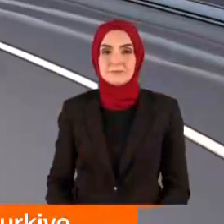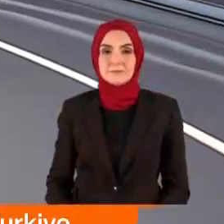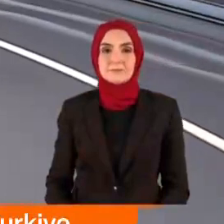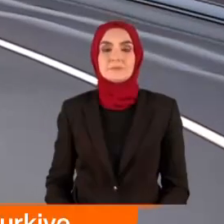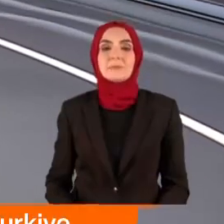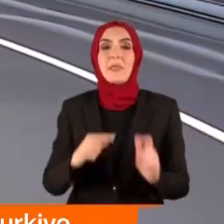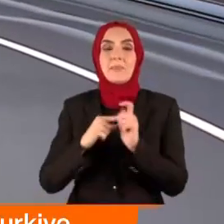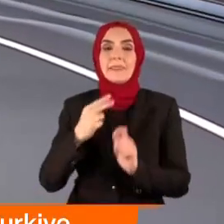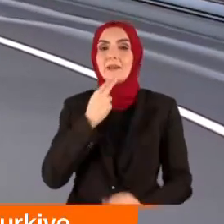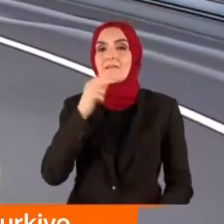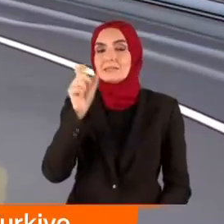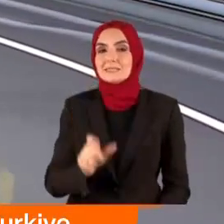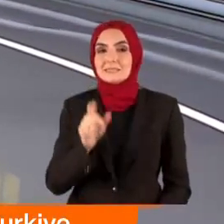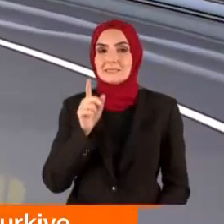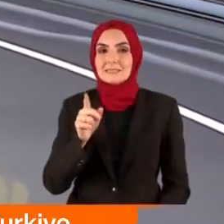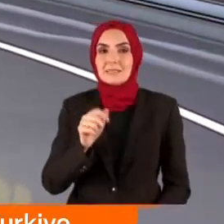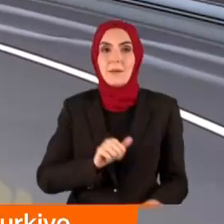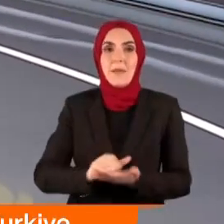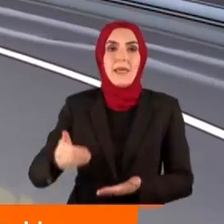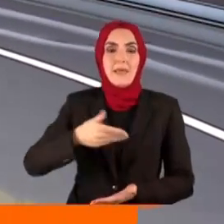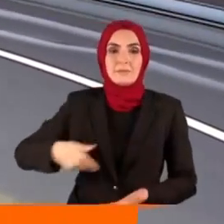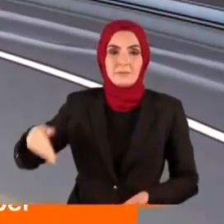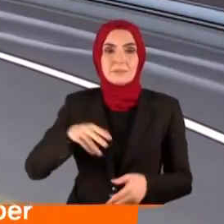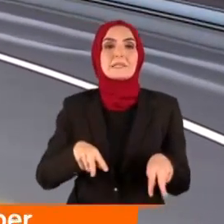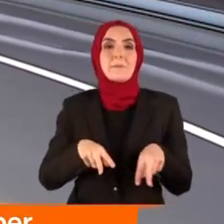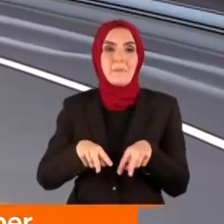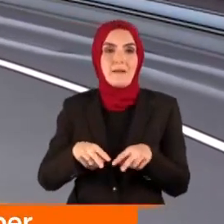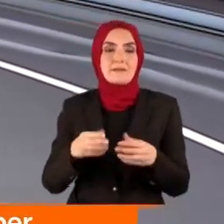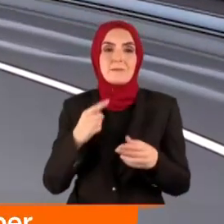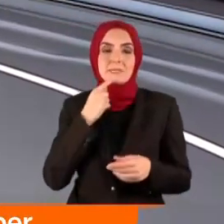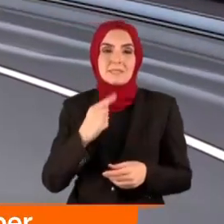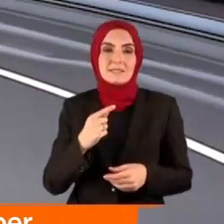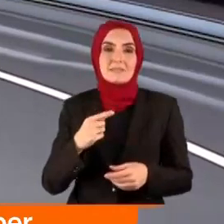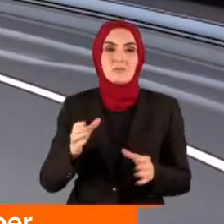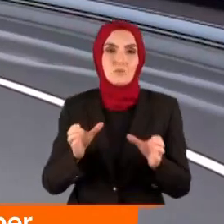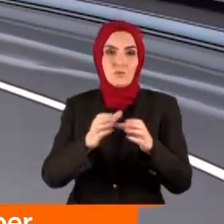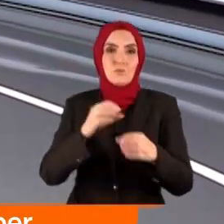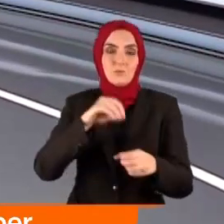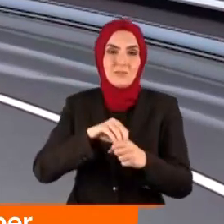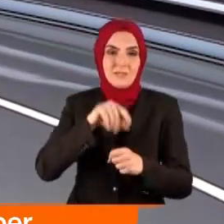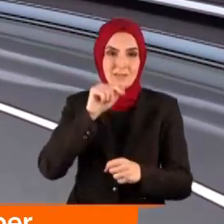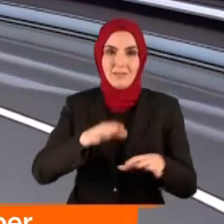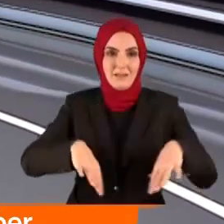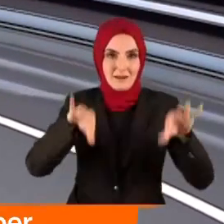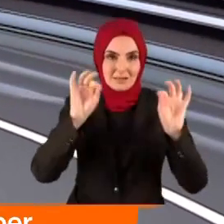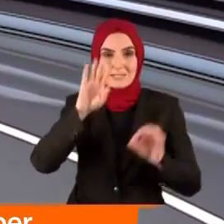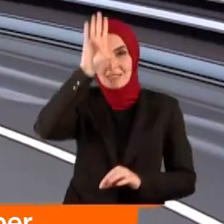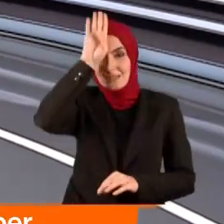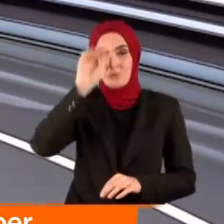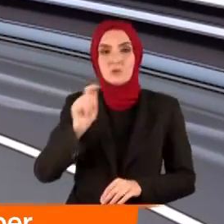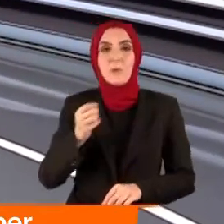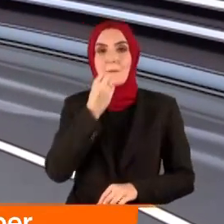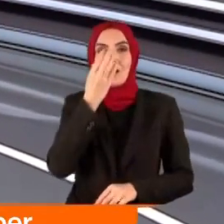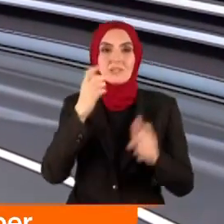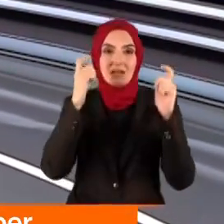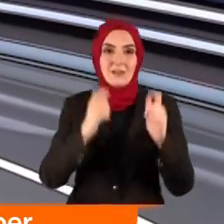Emine Erdoğan, Hepimiz Meryemiz platformu tarafından düzenlenen İstanbul Bahçeli Evler'deki konferansa katıldı. Kürsüye çıkan Erdoğan